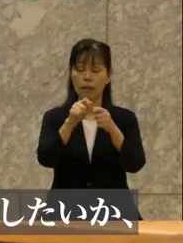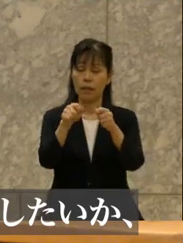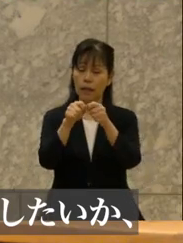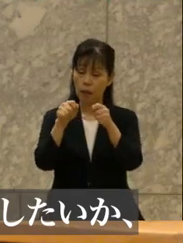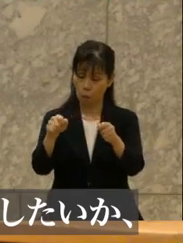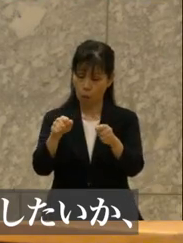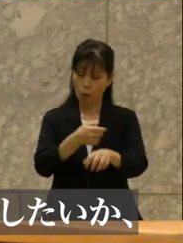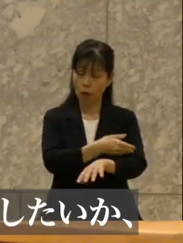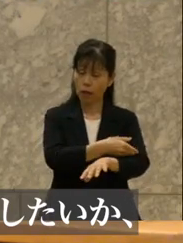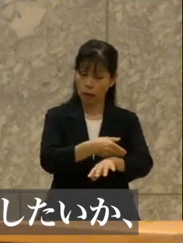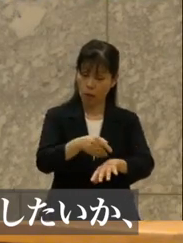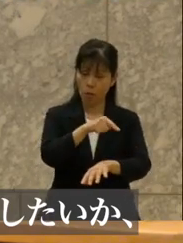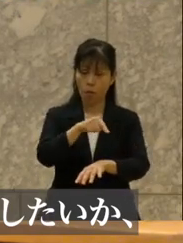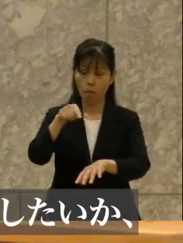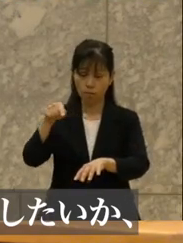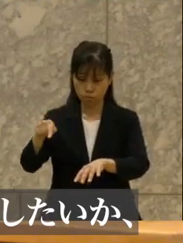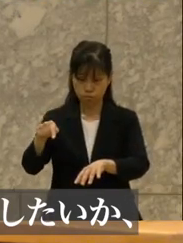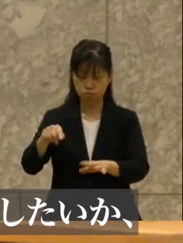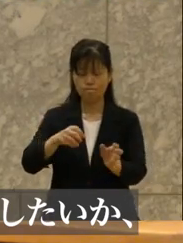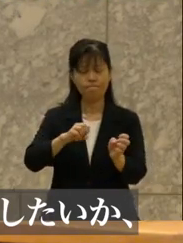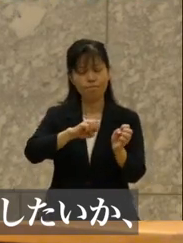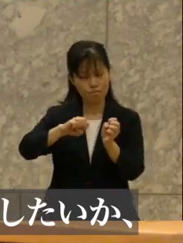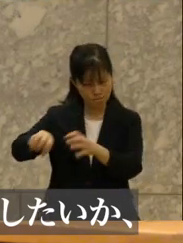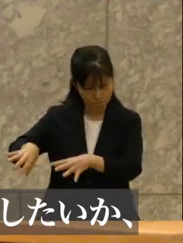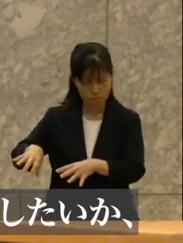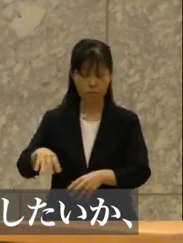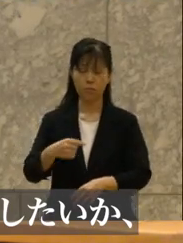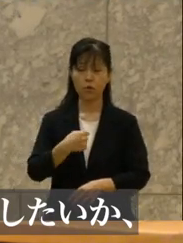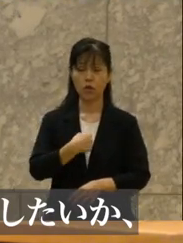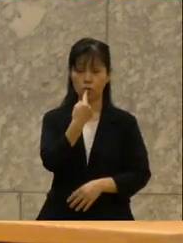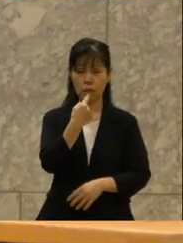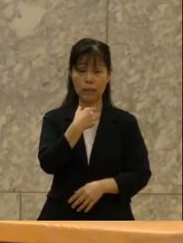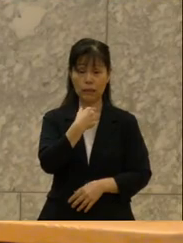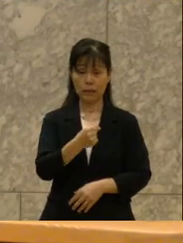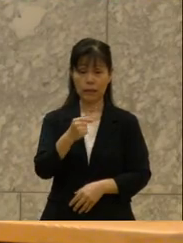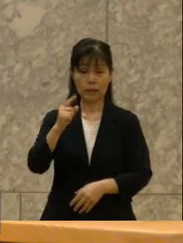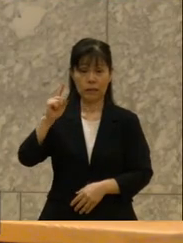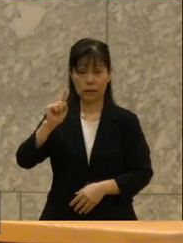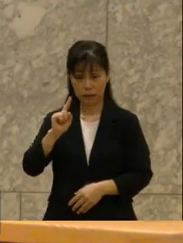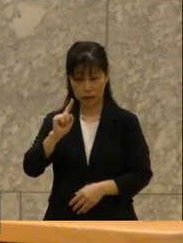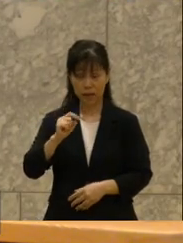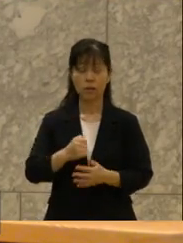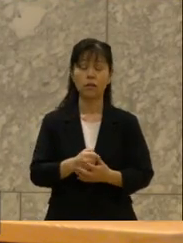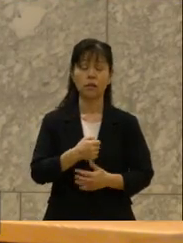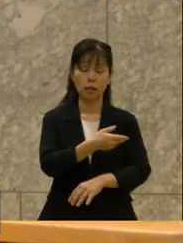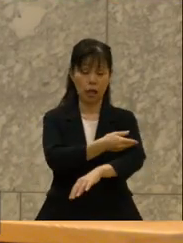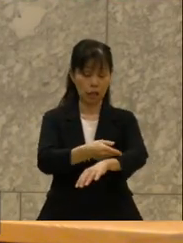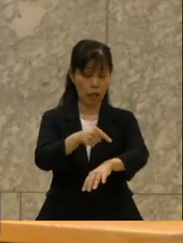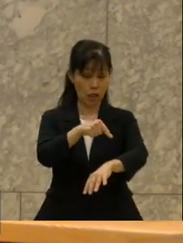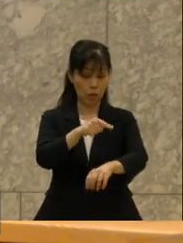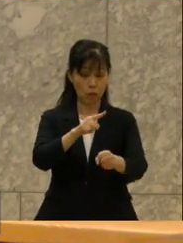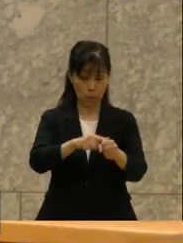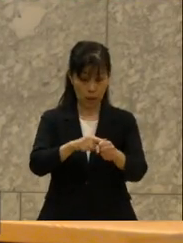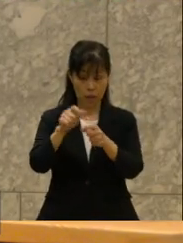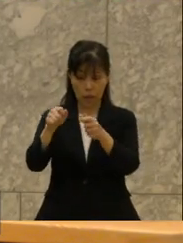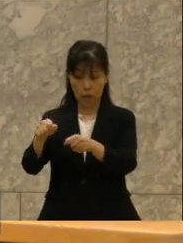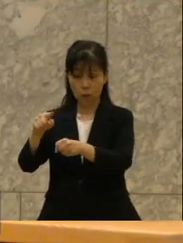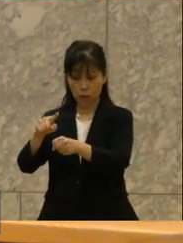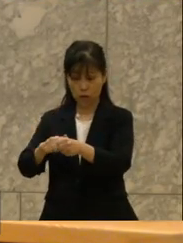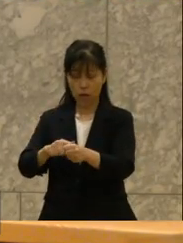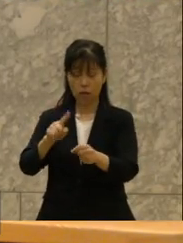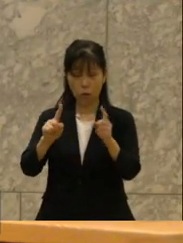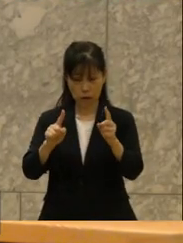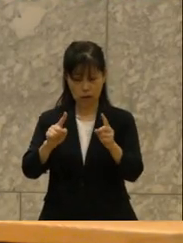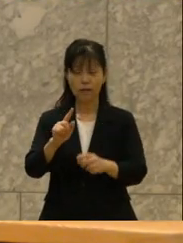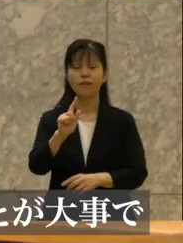家庭もすっ飛ばしてとにかく自分がどうしたいかはその家庭のためにやってるとか結果のためにやってる